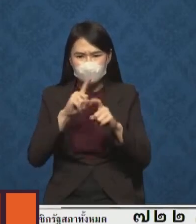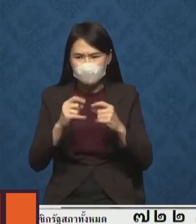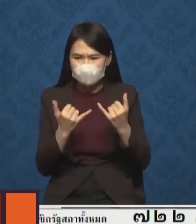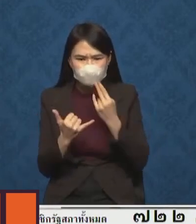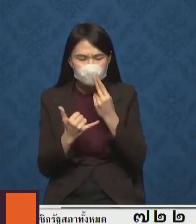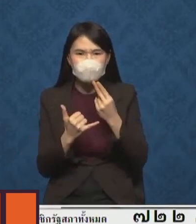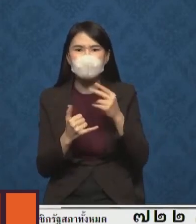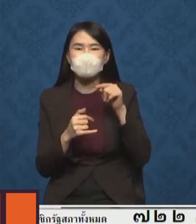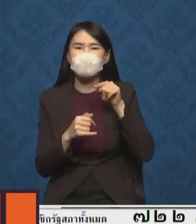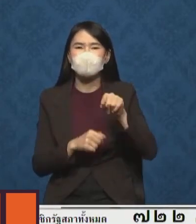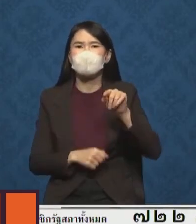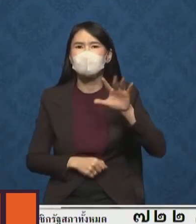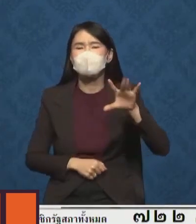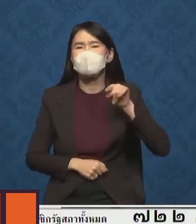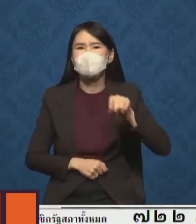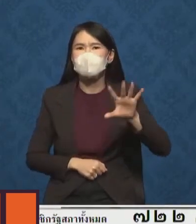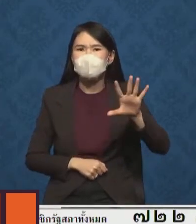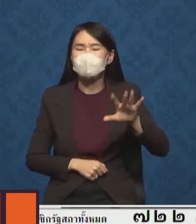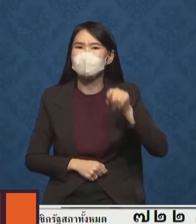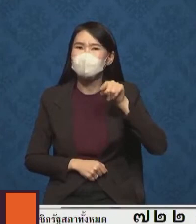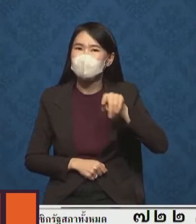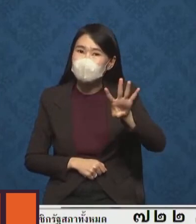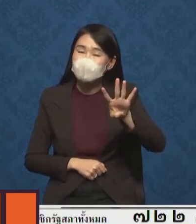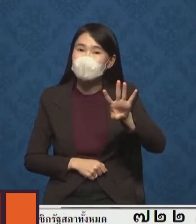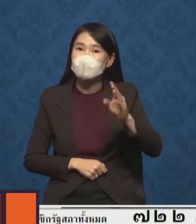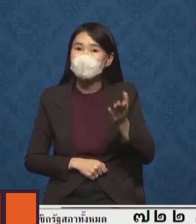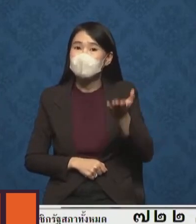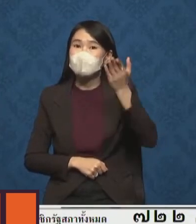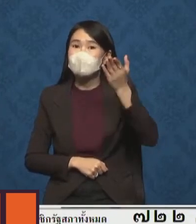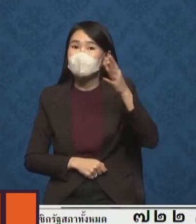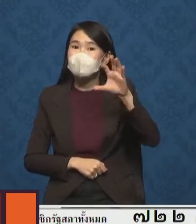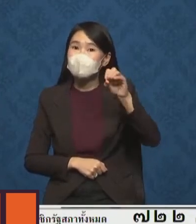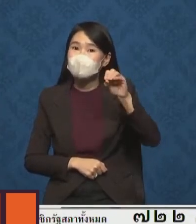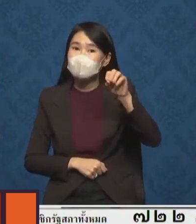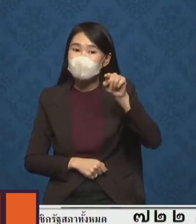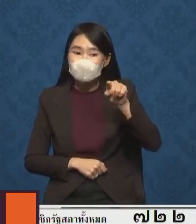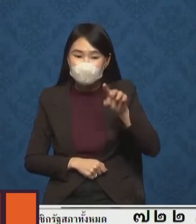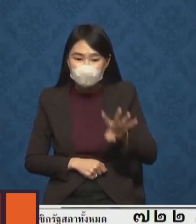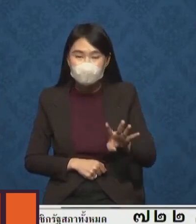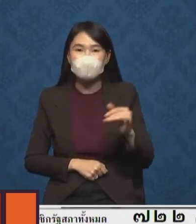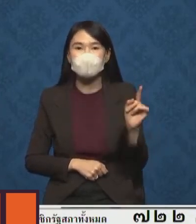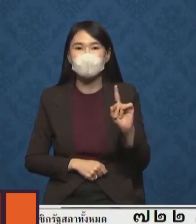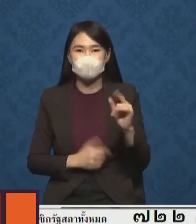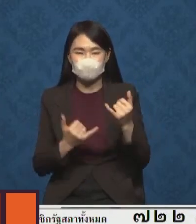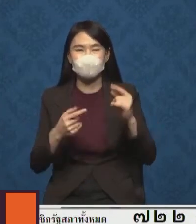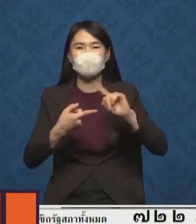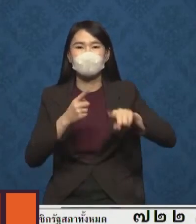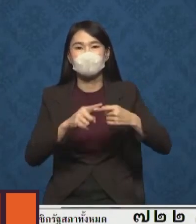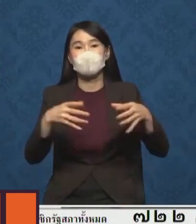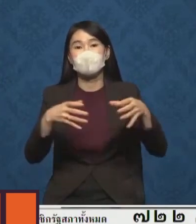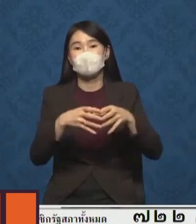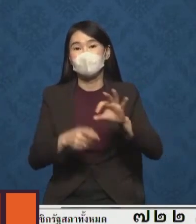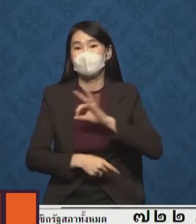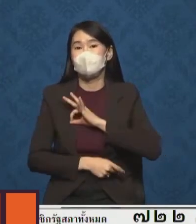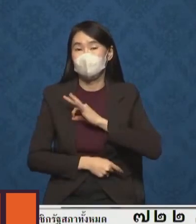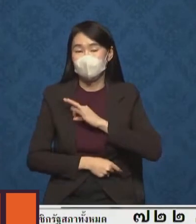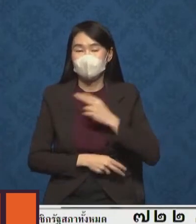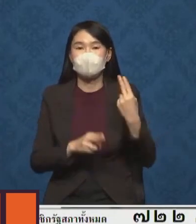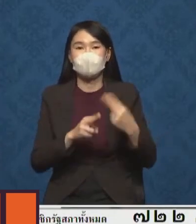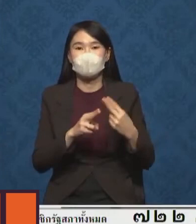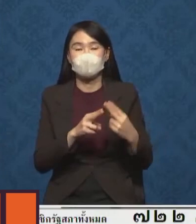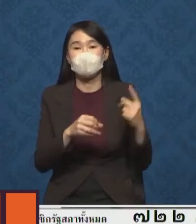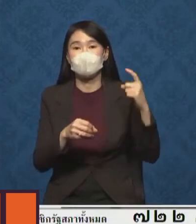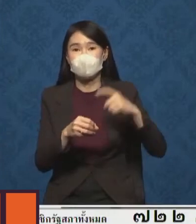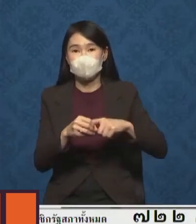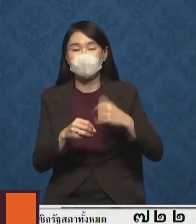ไ้จุด 5 มัจะเหลอจุด 4 หจะขึนไปเป็น 50 คนในกล่มเพสมาชิทรวมรวมชื่อนั้นยมเพื่อนสมา